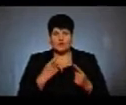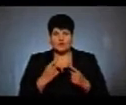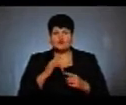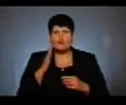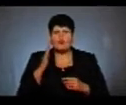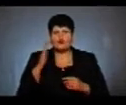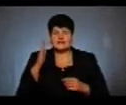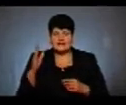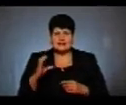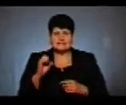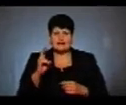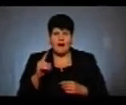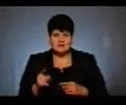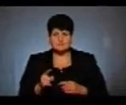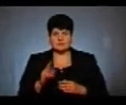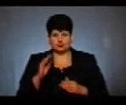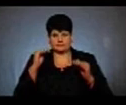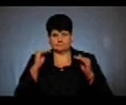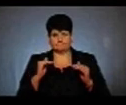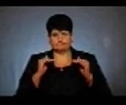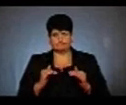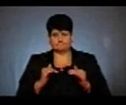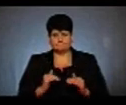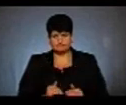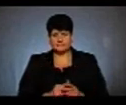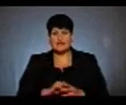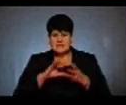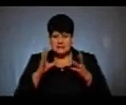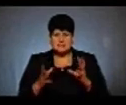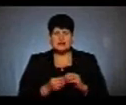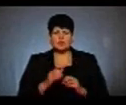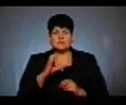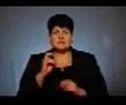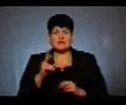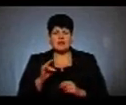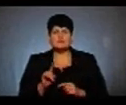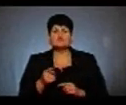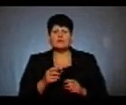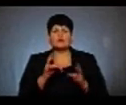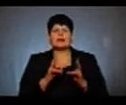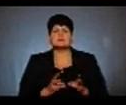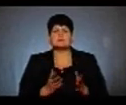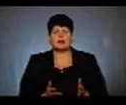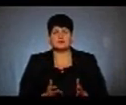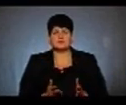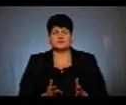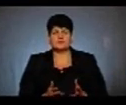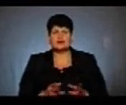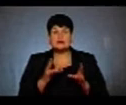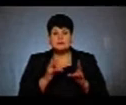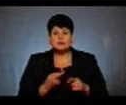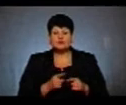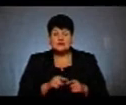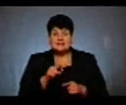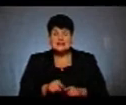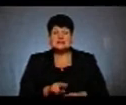подальшому сказ різко піде вниз. Загалом сказ, у чому основна його небезпека? Небезпека в тому, що це є смертельно